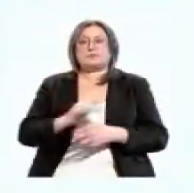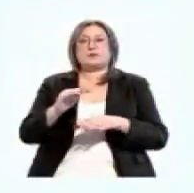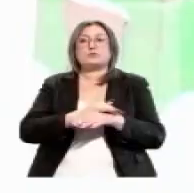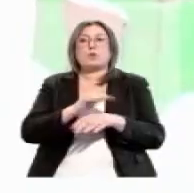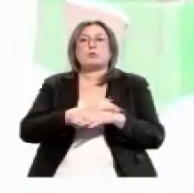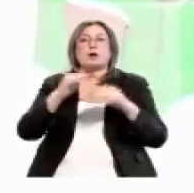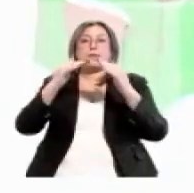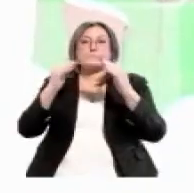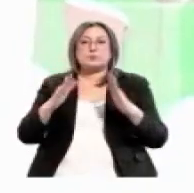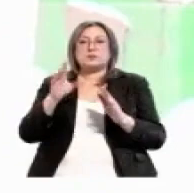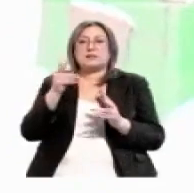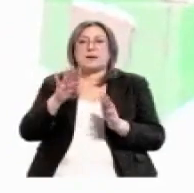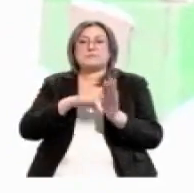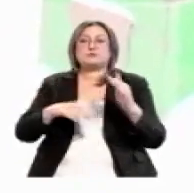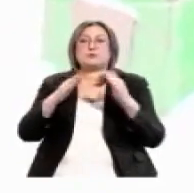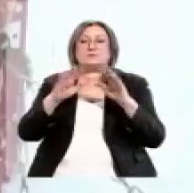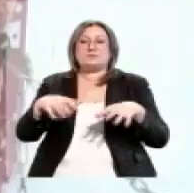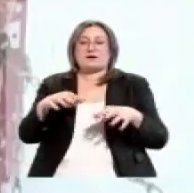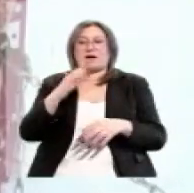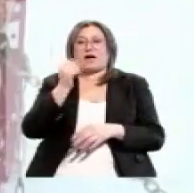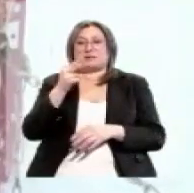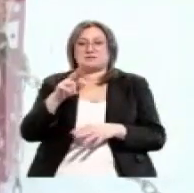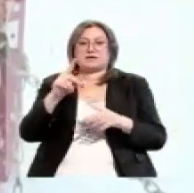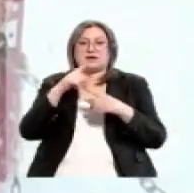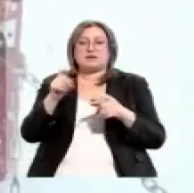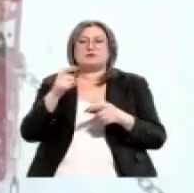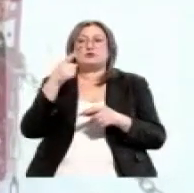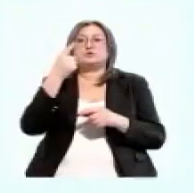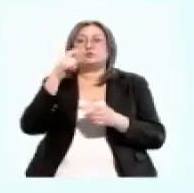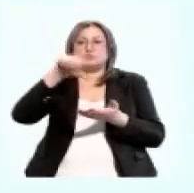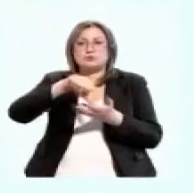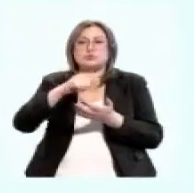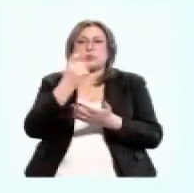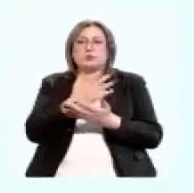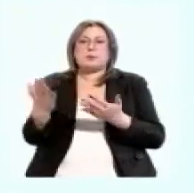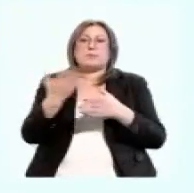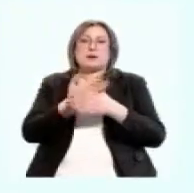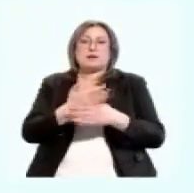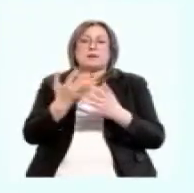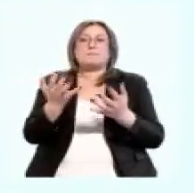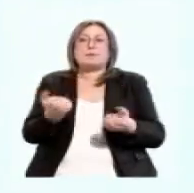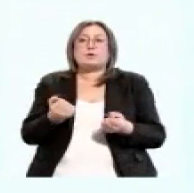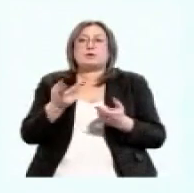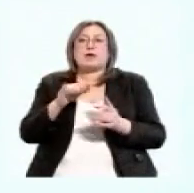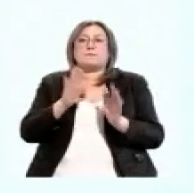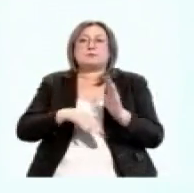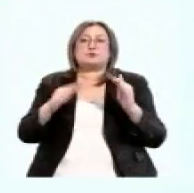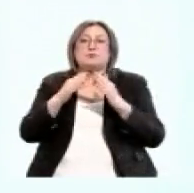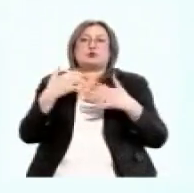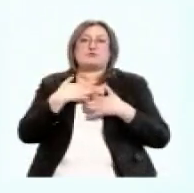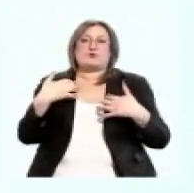Добрые будки для бездомных собак. Акция объединила сотни участников, которые помогли приютам для бездомных